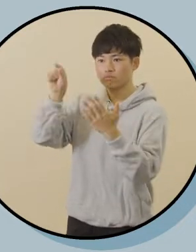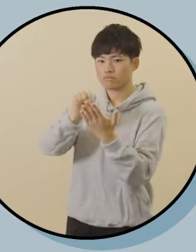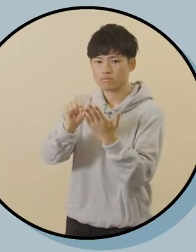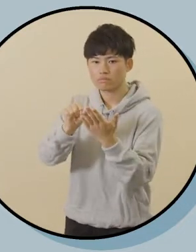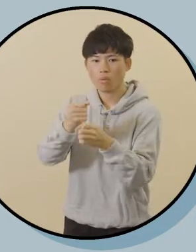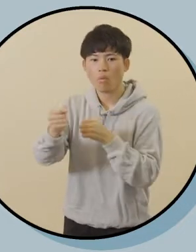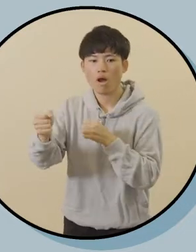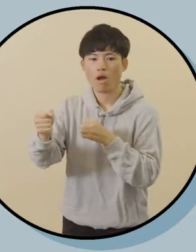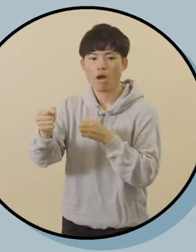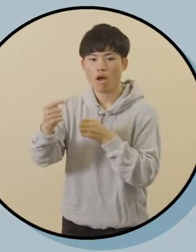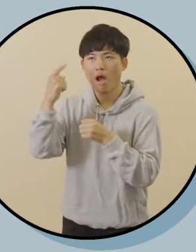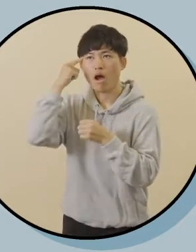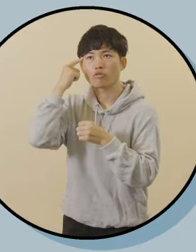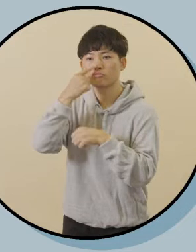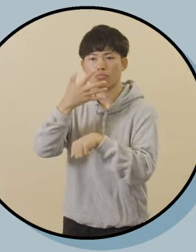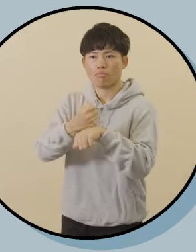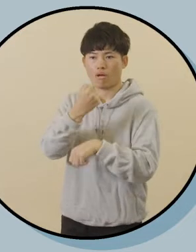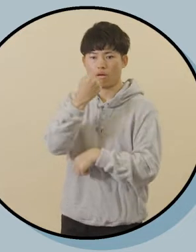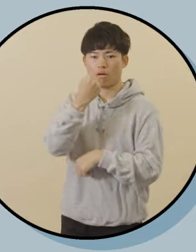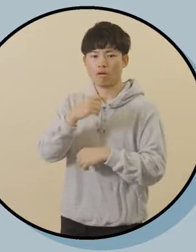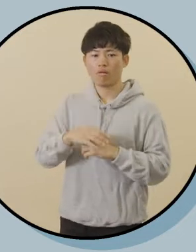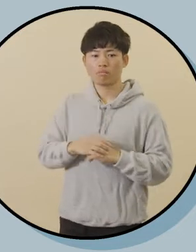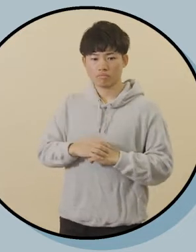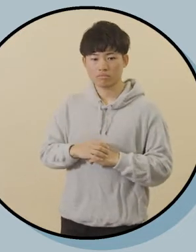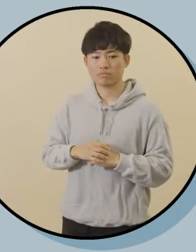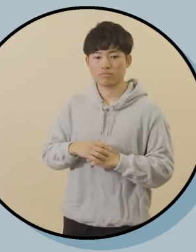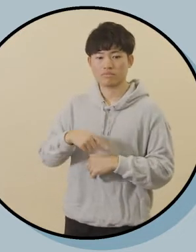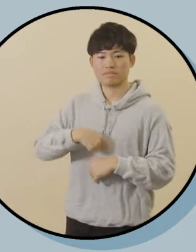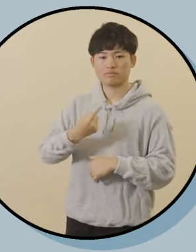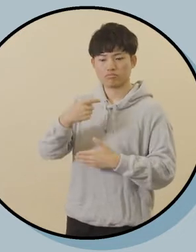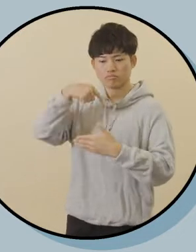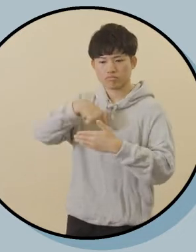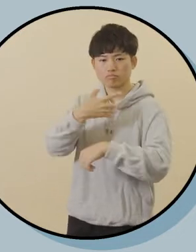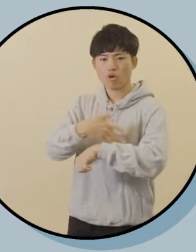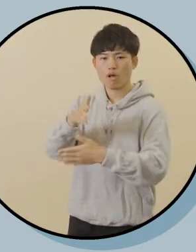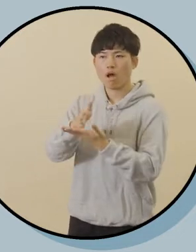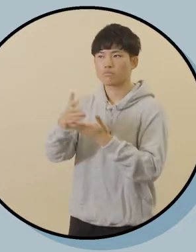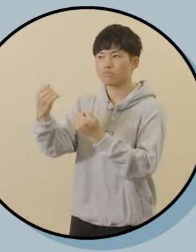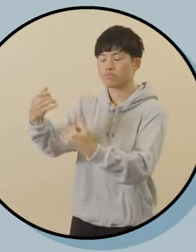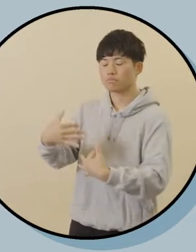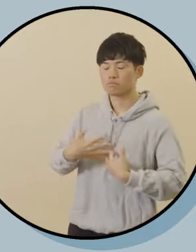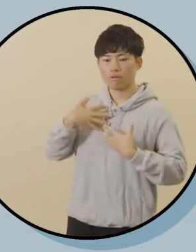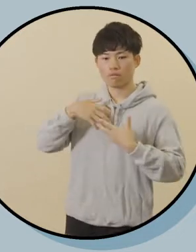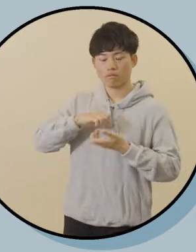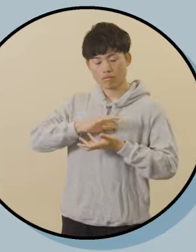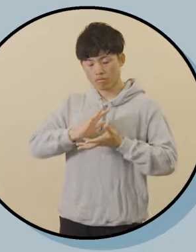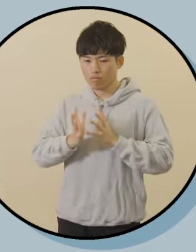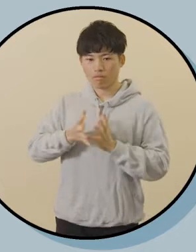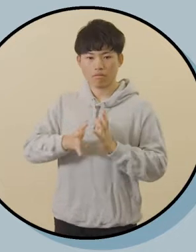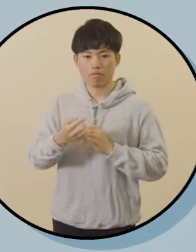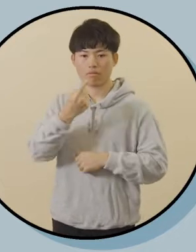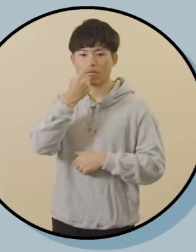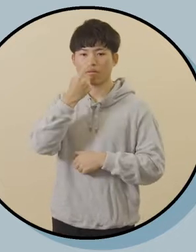う感覚でやってたので、すごくなんか自分自身の物語